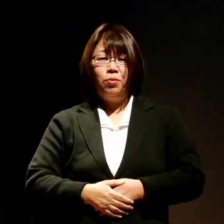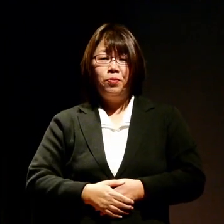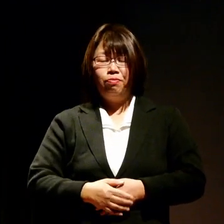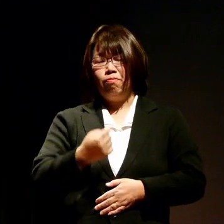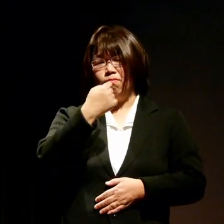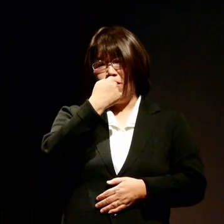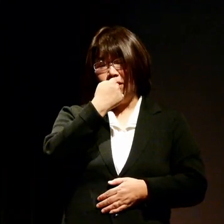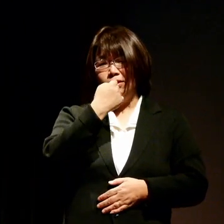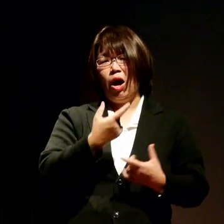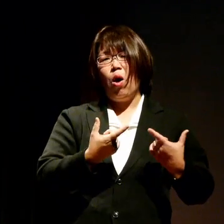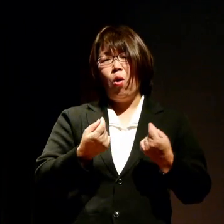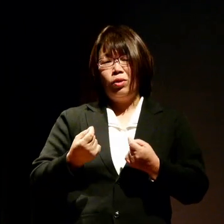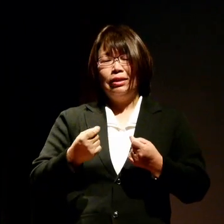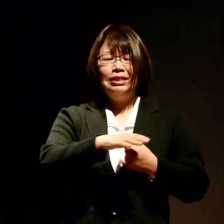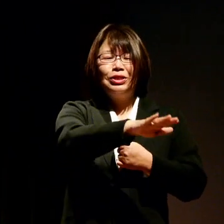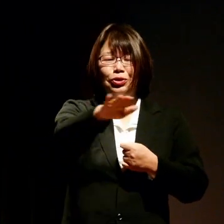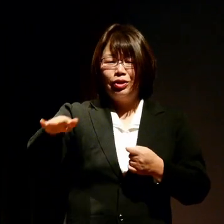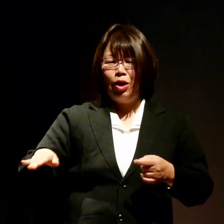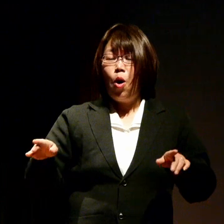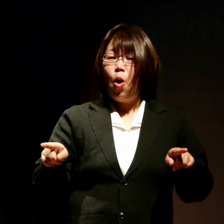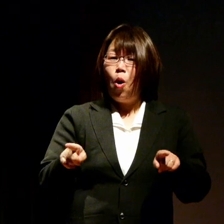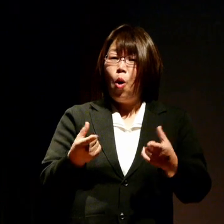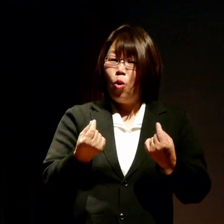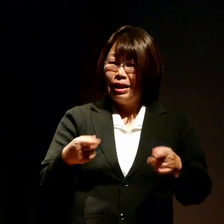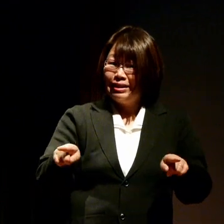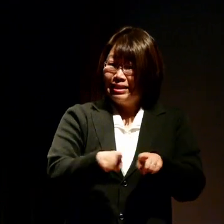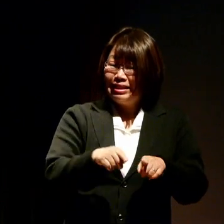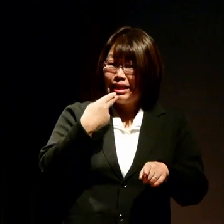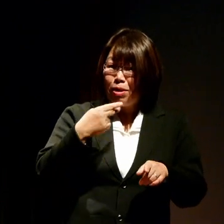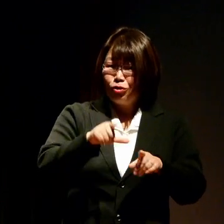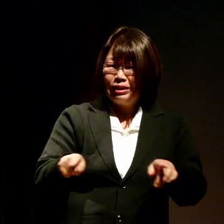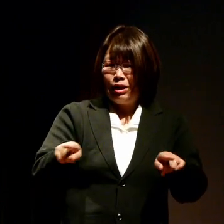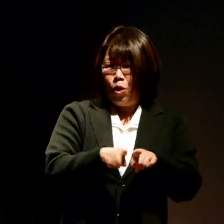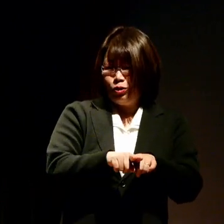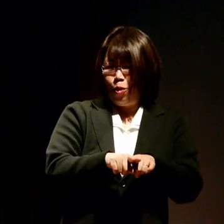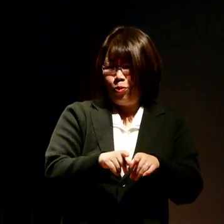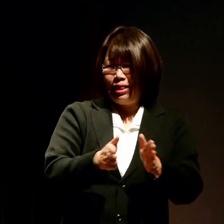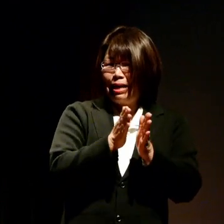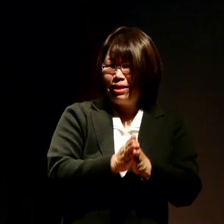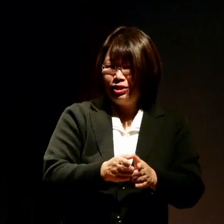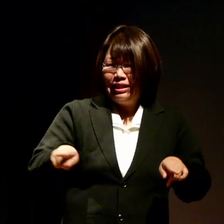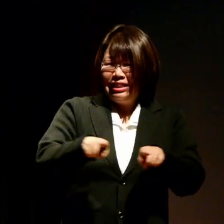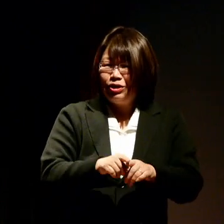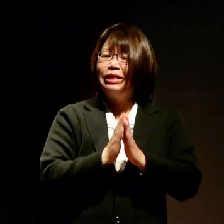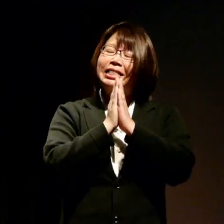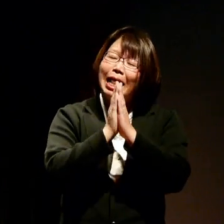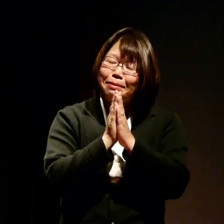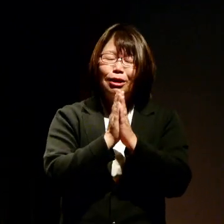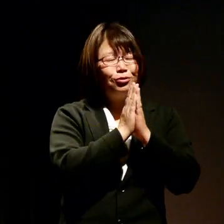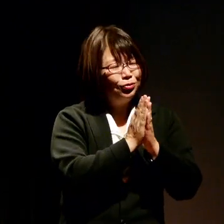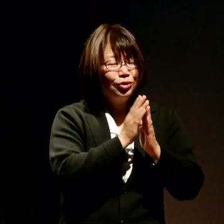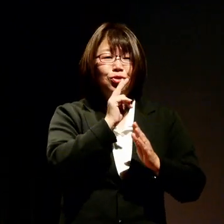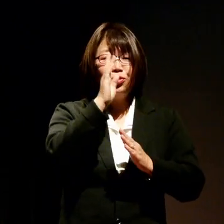私は同じ空間で同じタイミングにみんなが一緒にいただきますができるフード